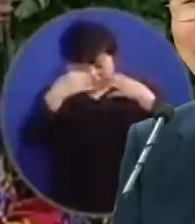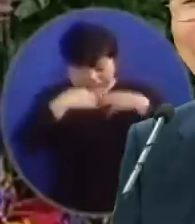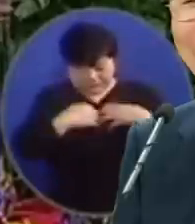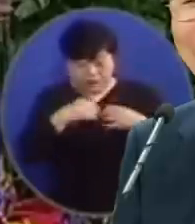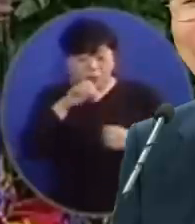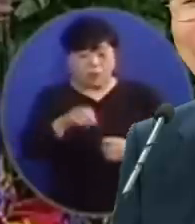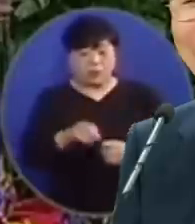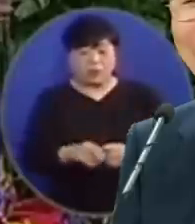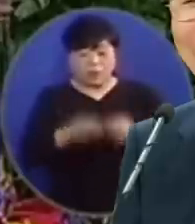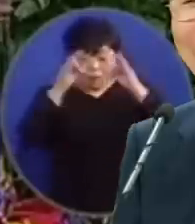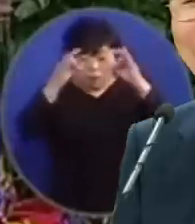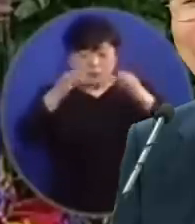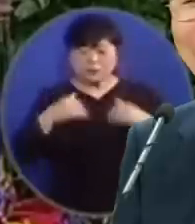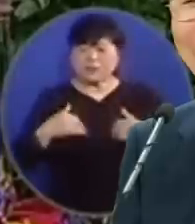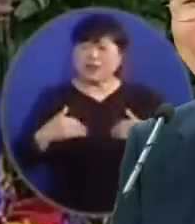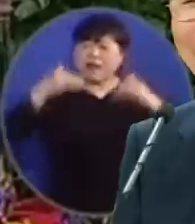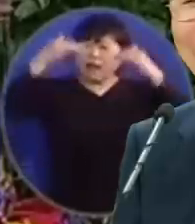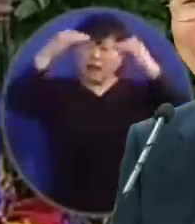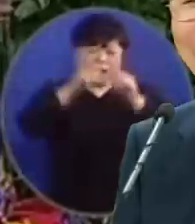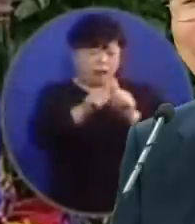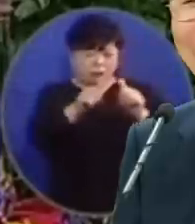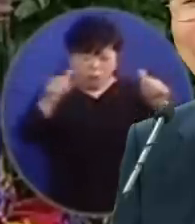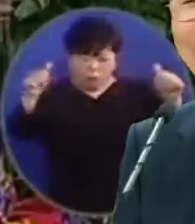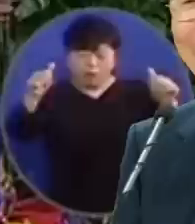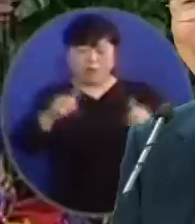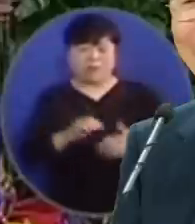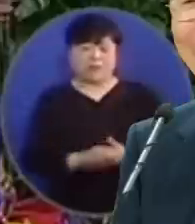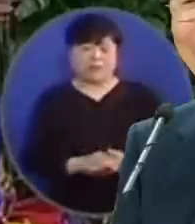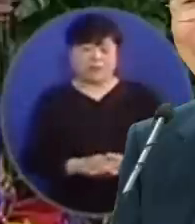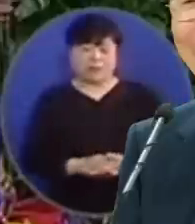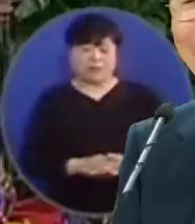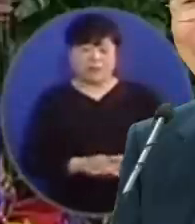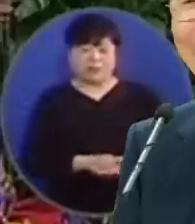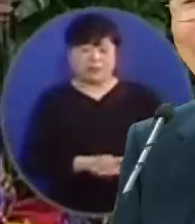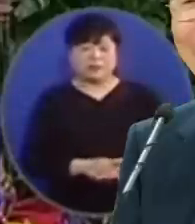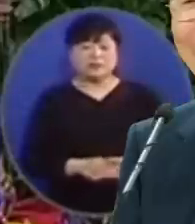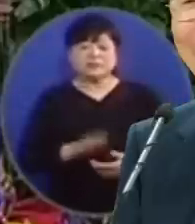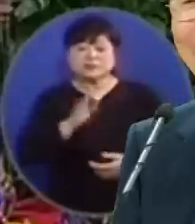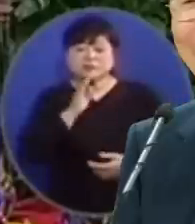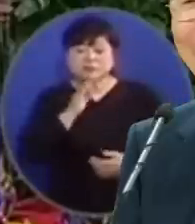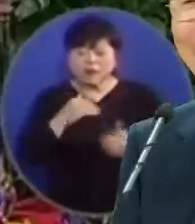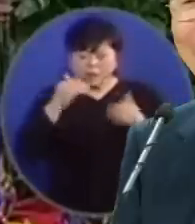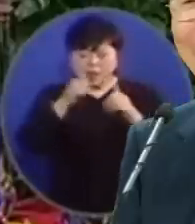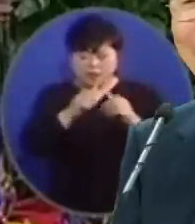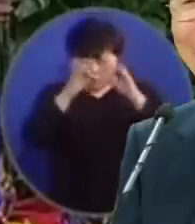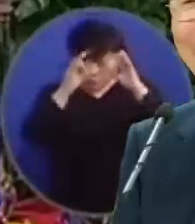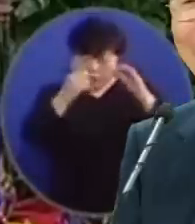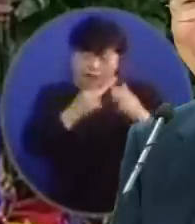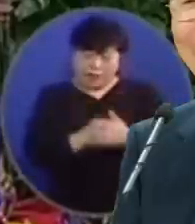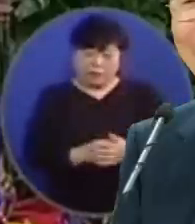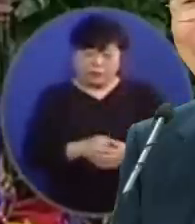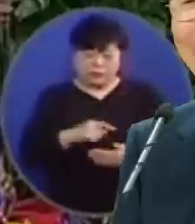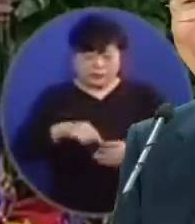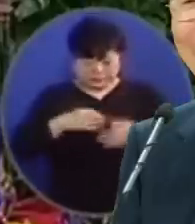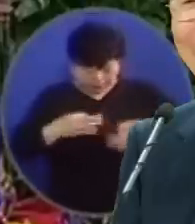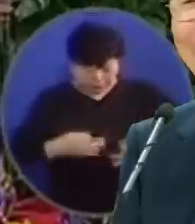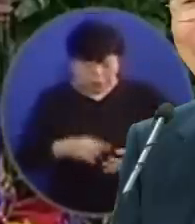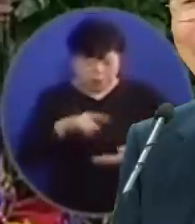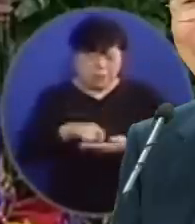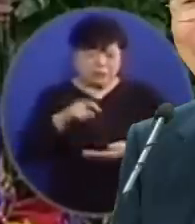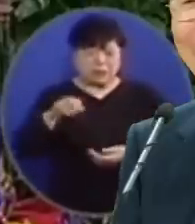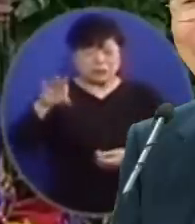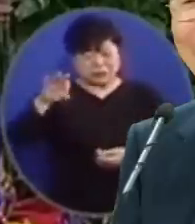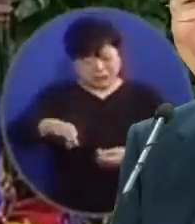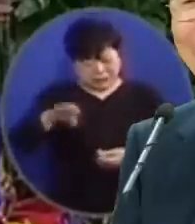거기서 본 모든 백성은 신장에 장대한 자들이며 거기에서 네피림의 후손 아낙 자손 거인들을 보았나니 우리는 스스로 보기에도 메뚜기 같으니